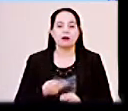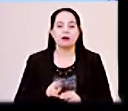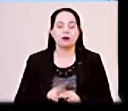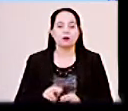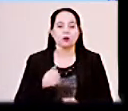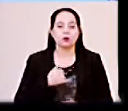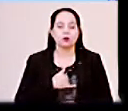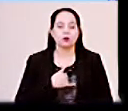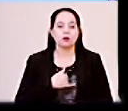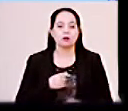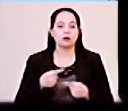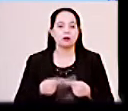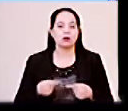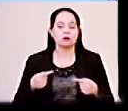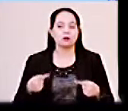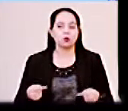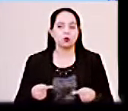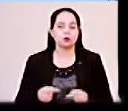у нас